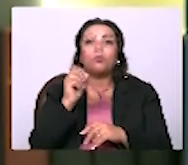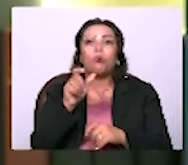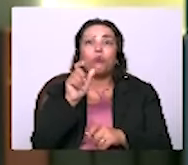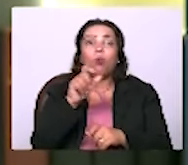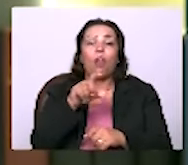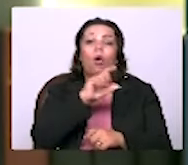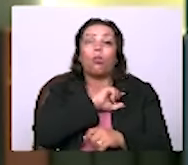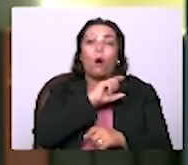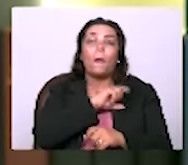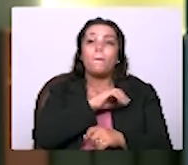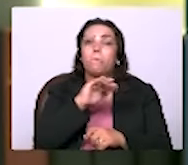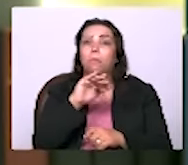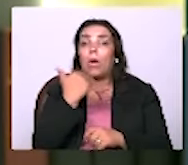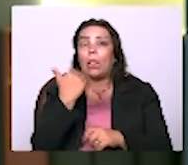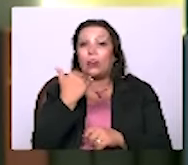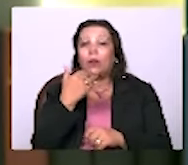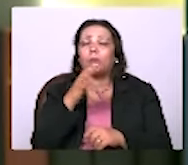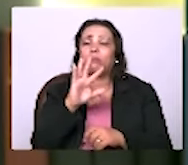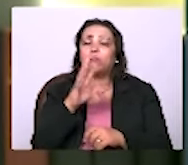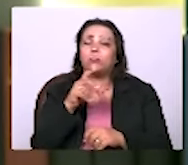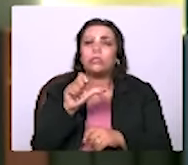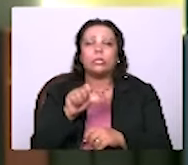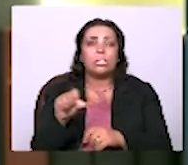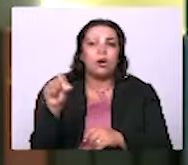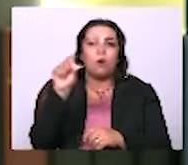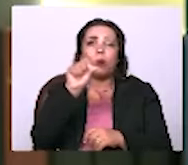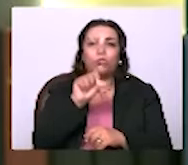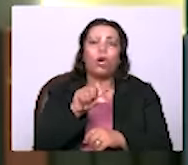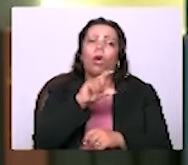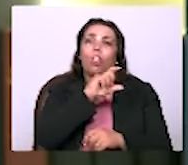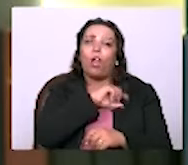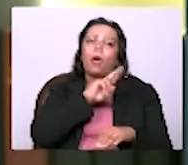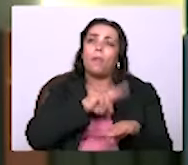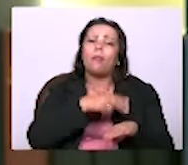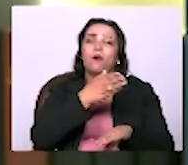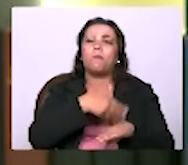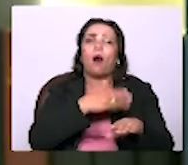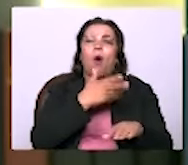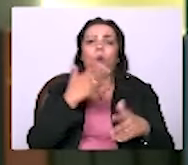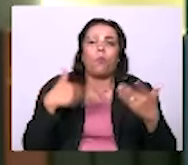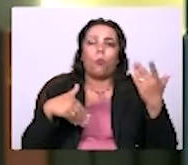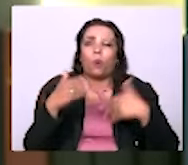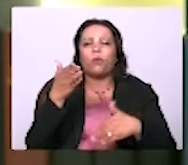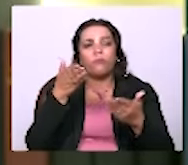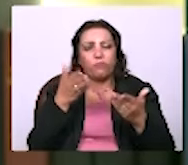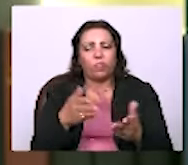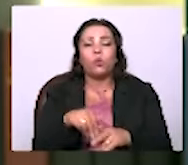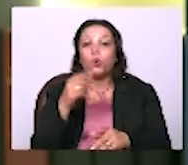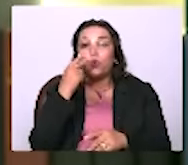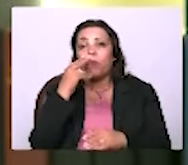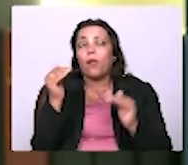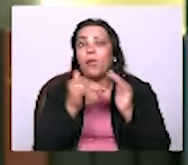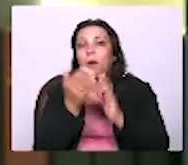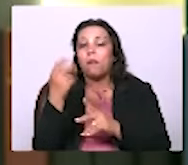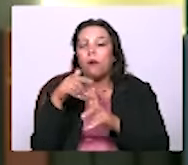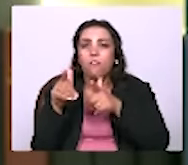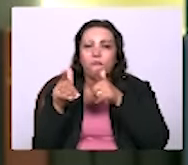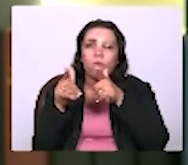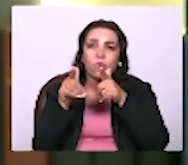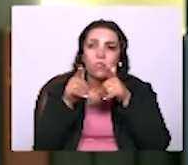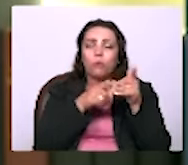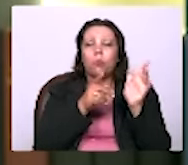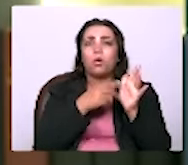ضحيه واصابه نحو 29 اخرين واحنا شفنا الايام اللي فاتت بعض الفيديوهات على